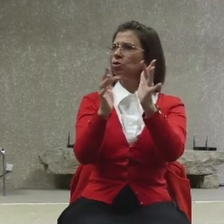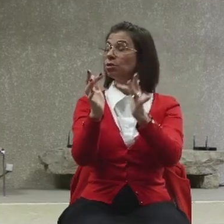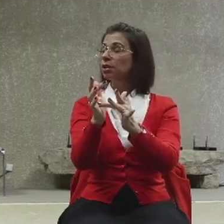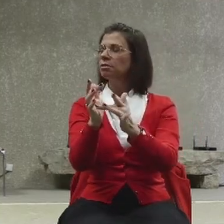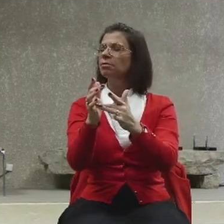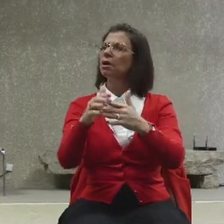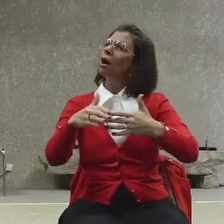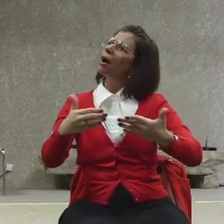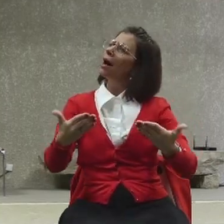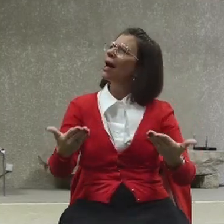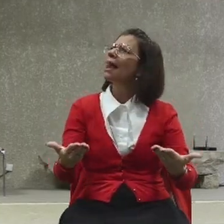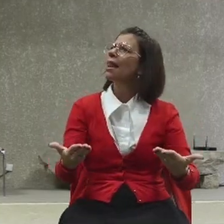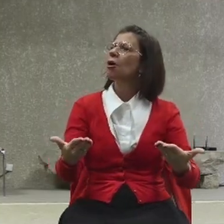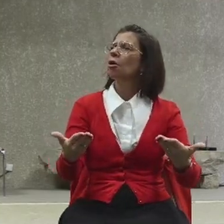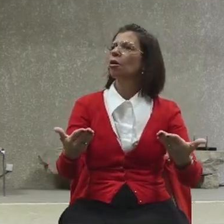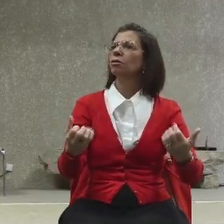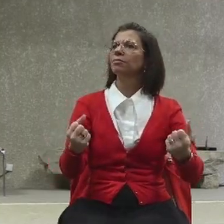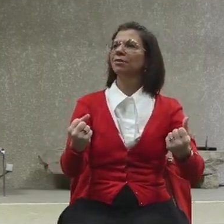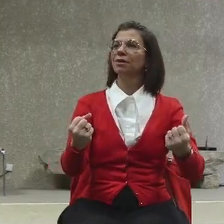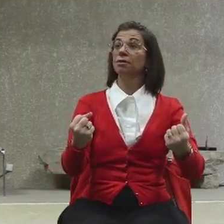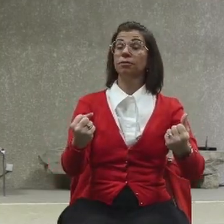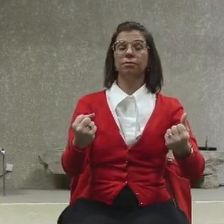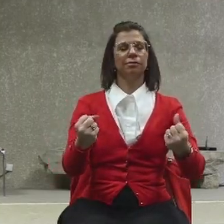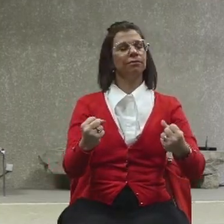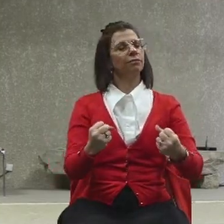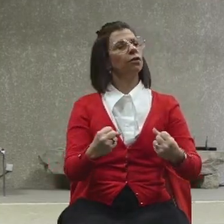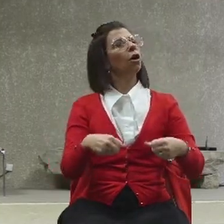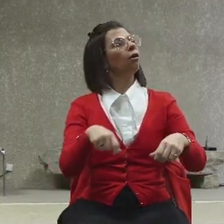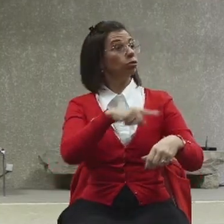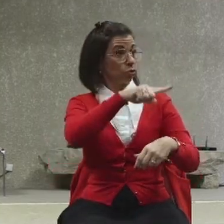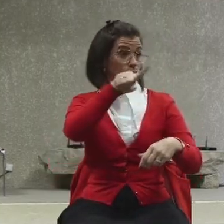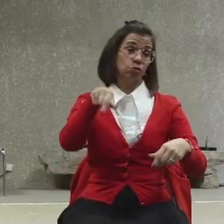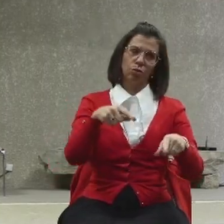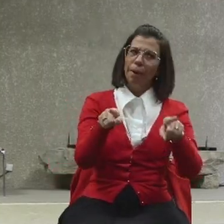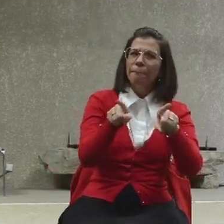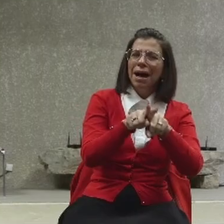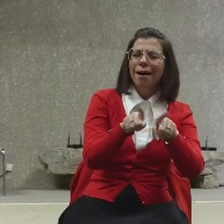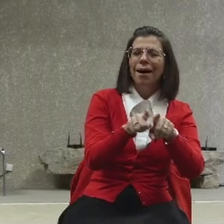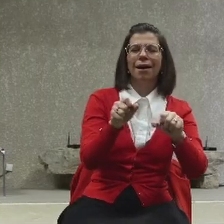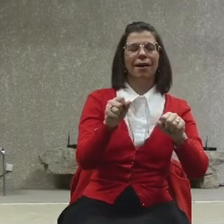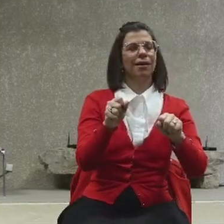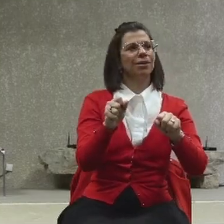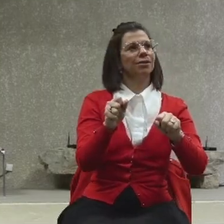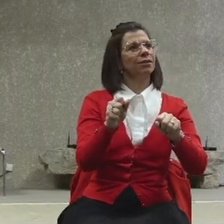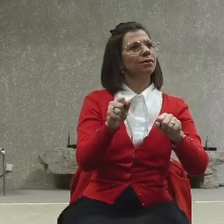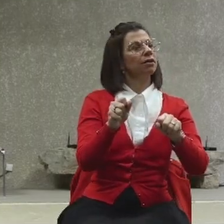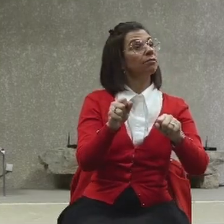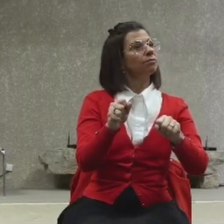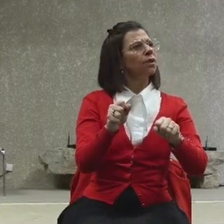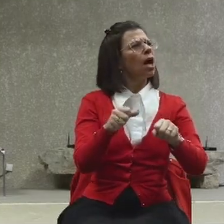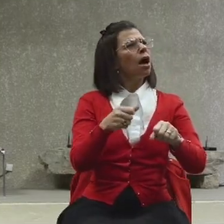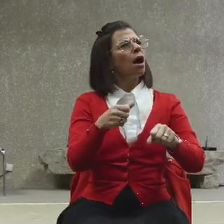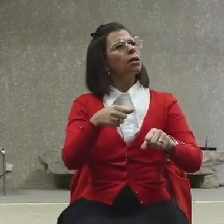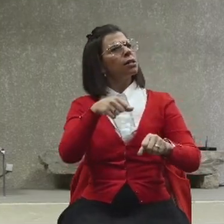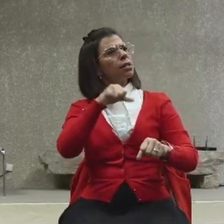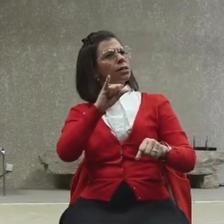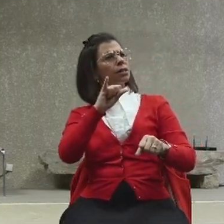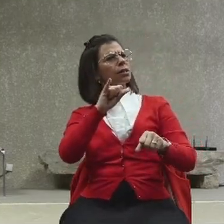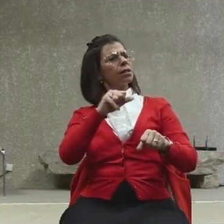La vie naît de la mort. C'est Jésus qui dira dans Jean chapitre